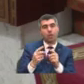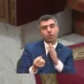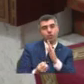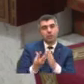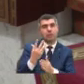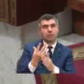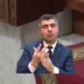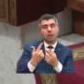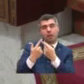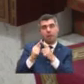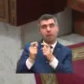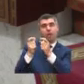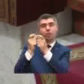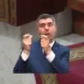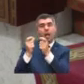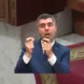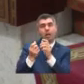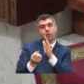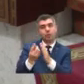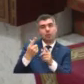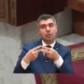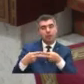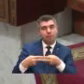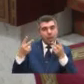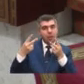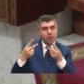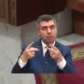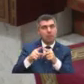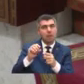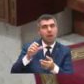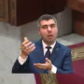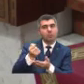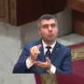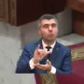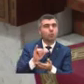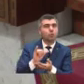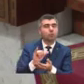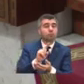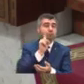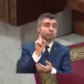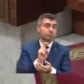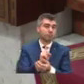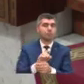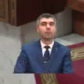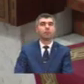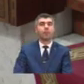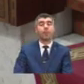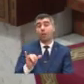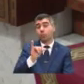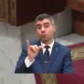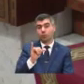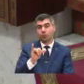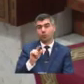ديال العروض باش دير تفوت الامتياز. هذا كله بطبيعه الحال المقصود منه هو ان